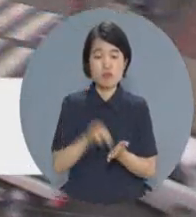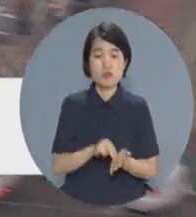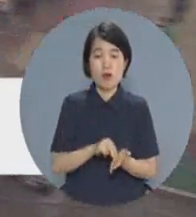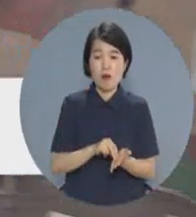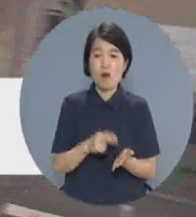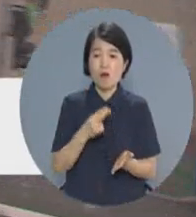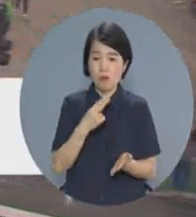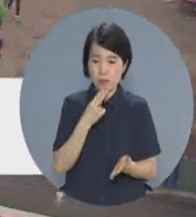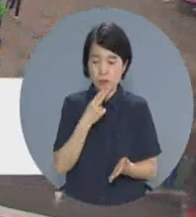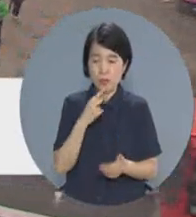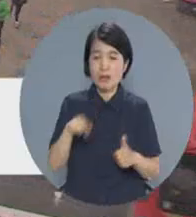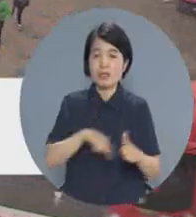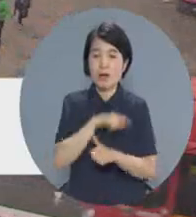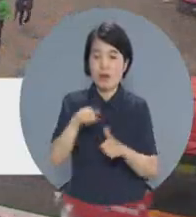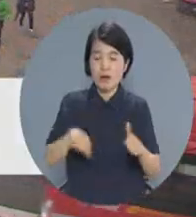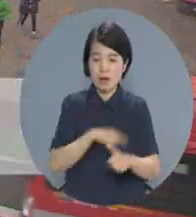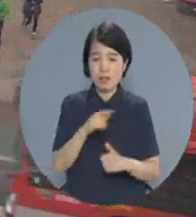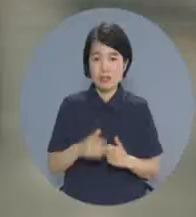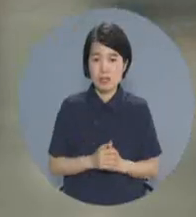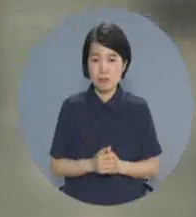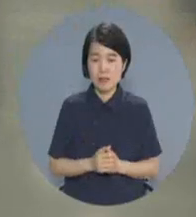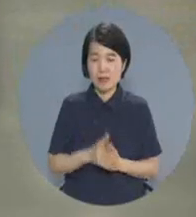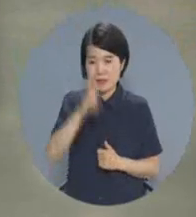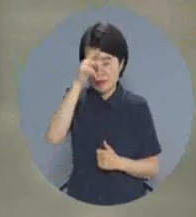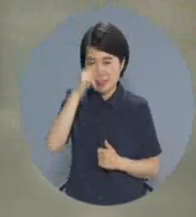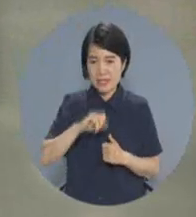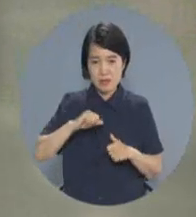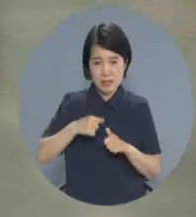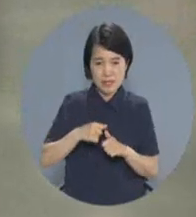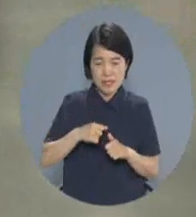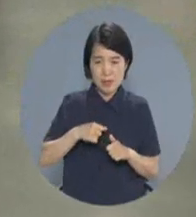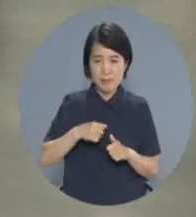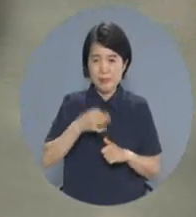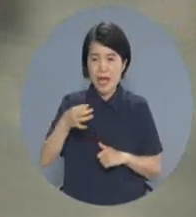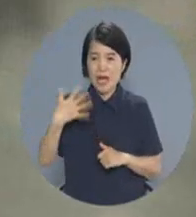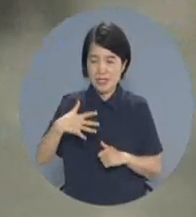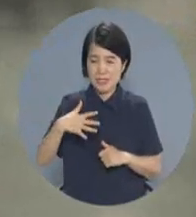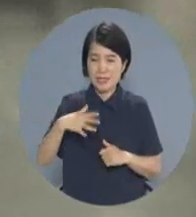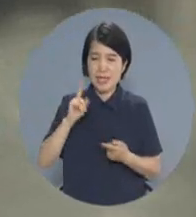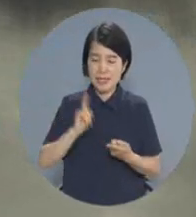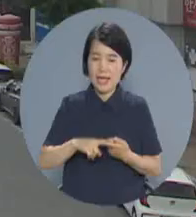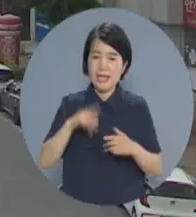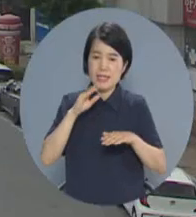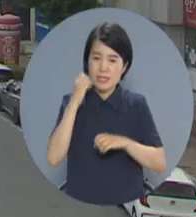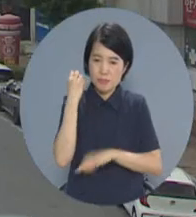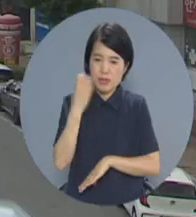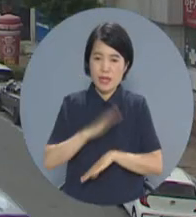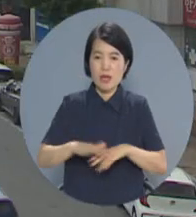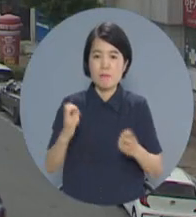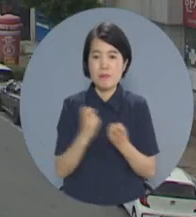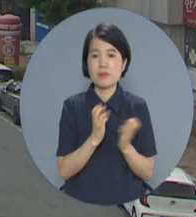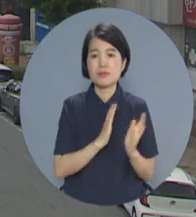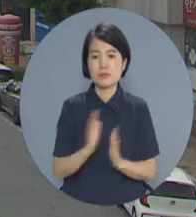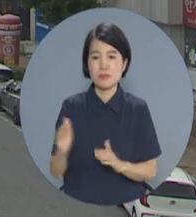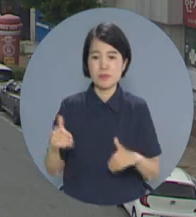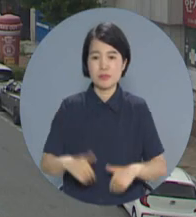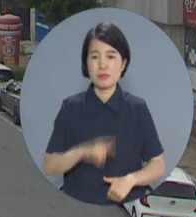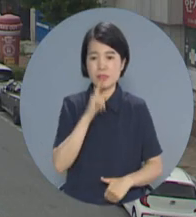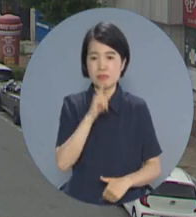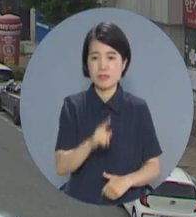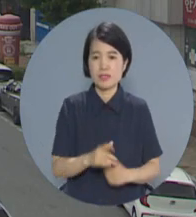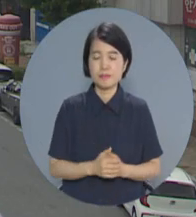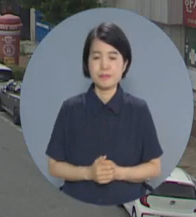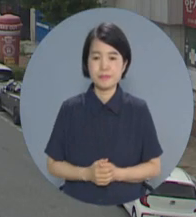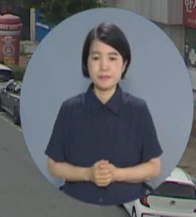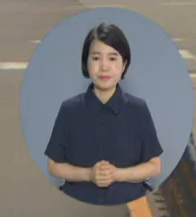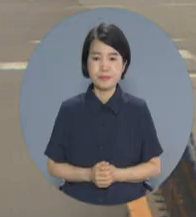아무런 문제가 없는 실정이라며 경찰은 과태료 미납금 징수 방안에 대한 근본적인 대책을 마련해야 한다고